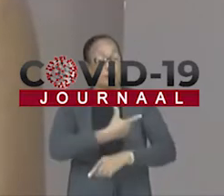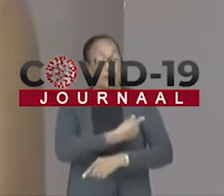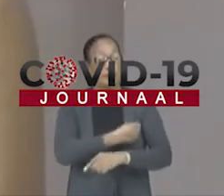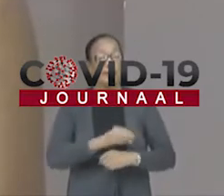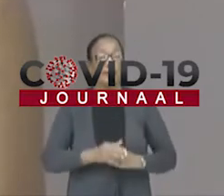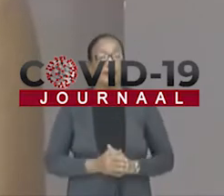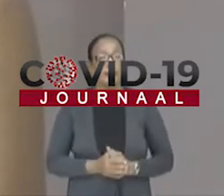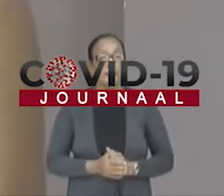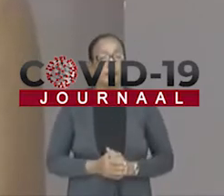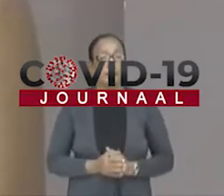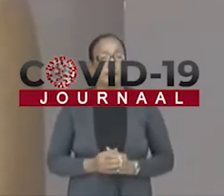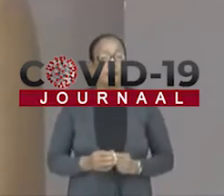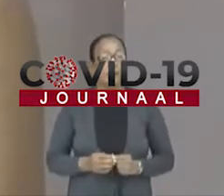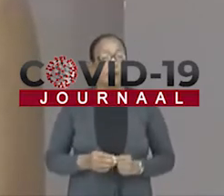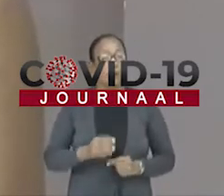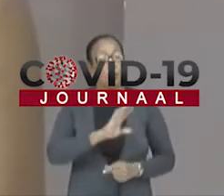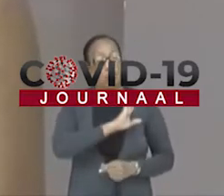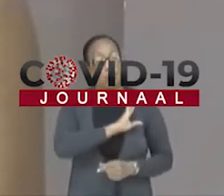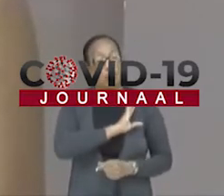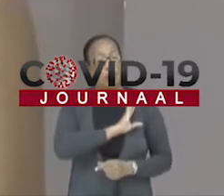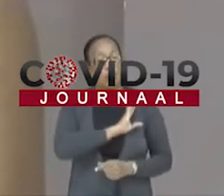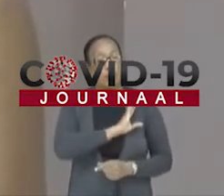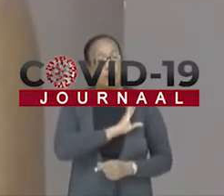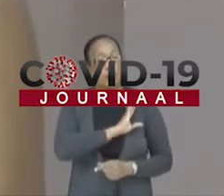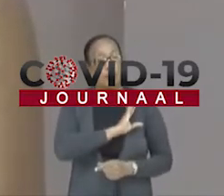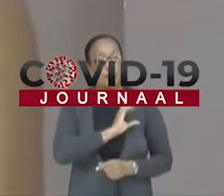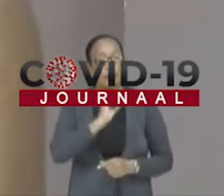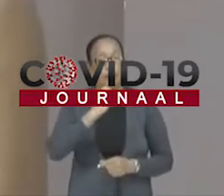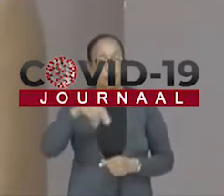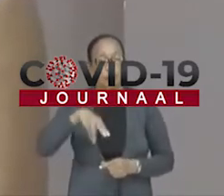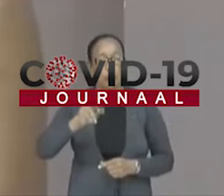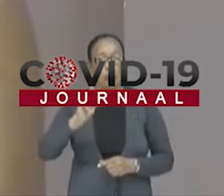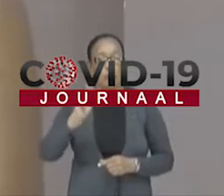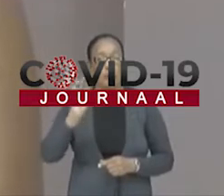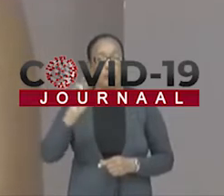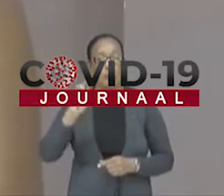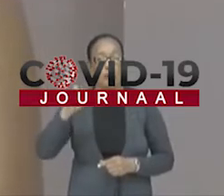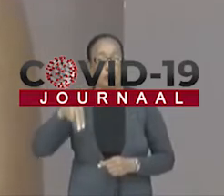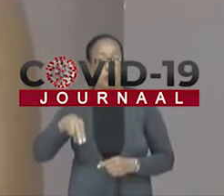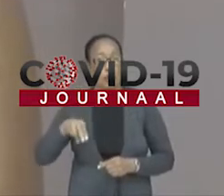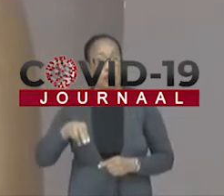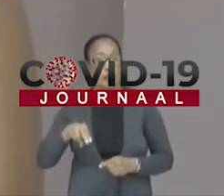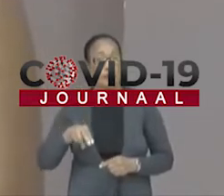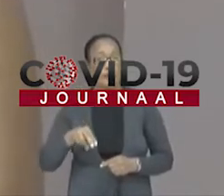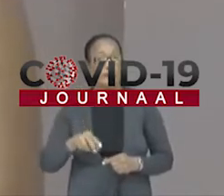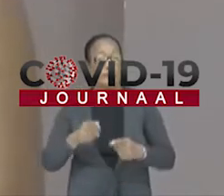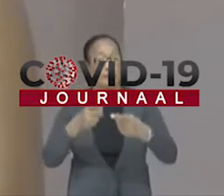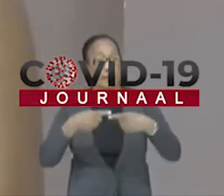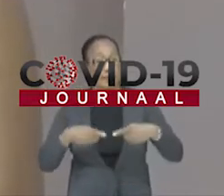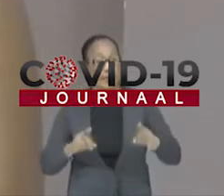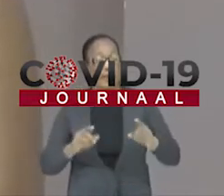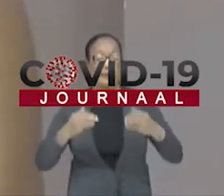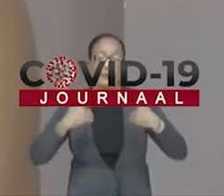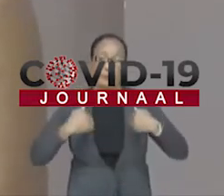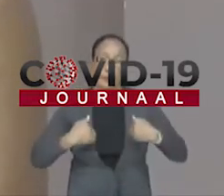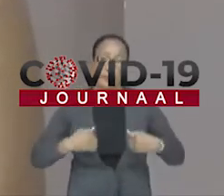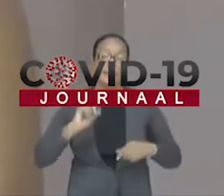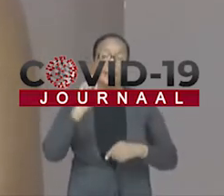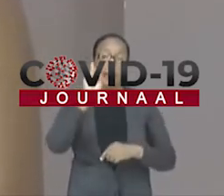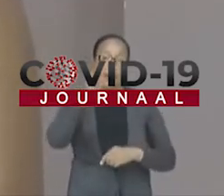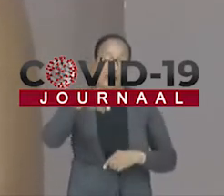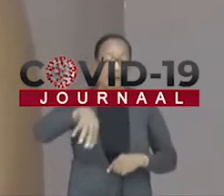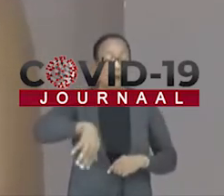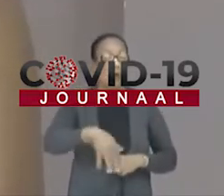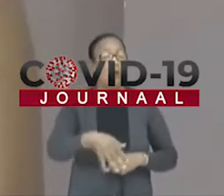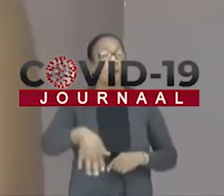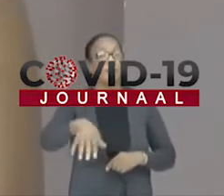veel voor, zeker bij de Omicron variant met milde symptomen, dat burgers over straat gaan en anderen willens